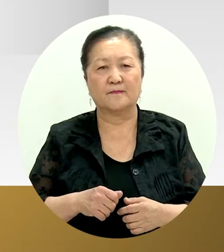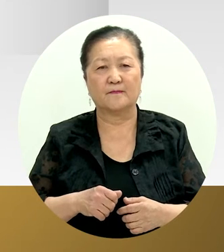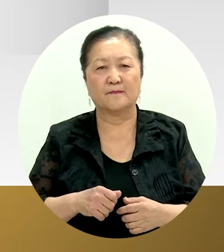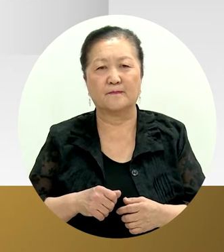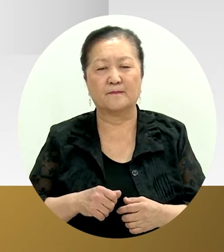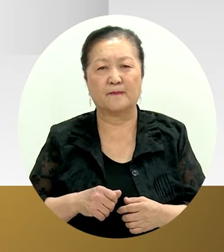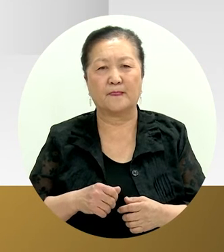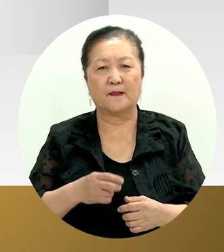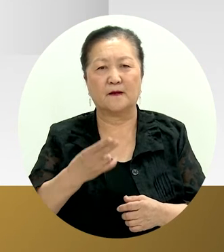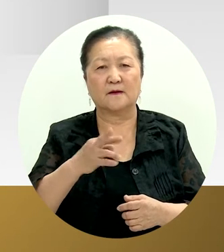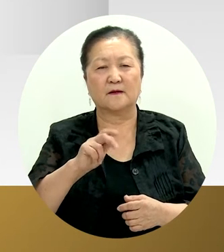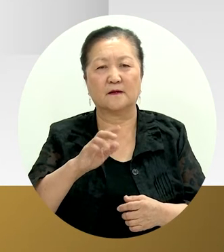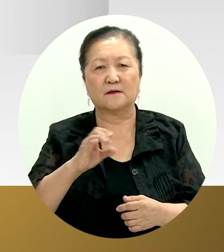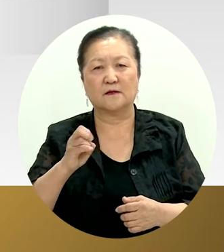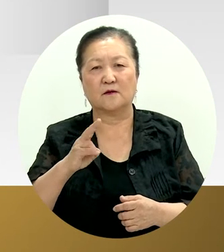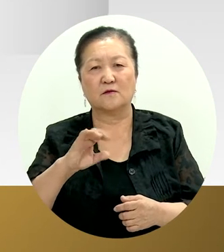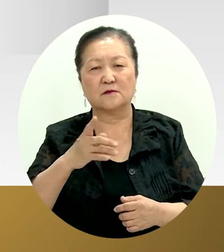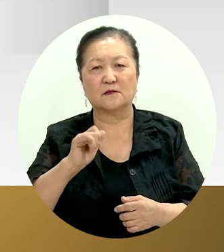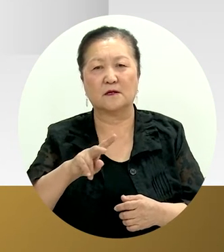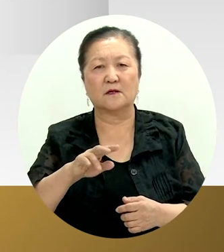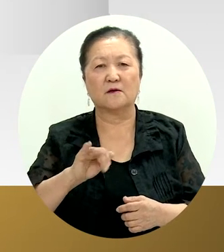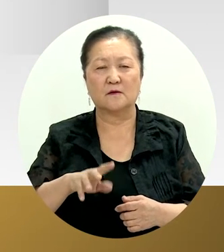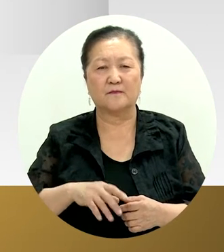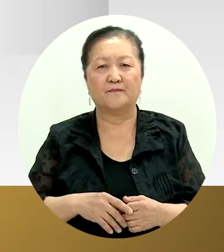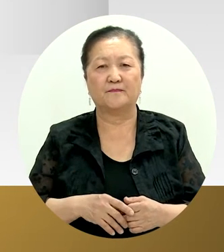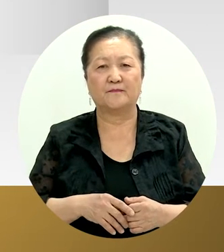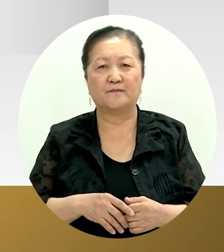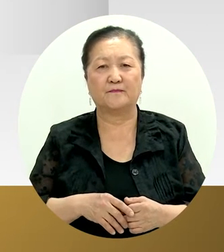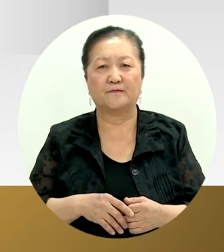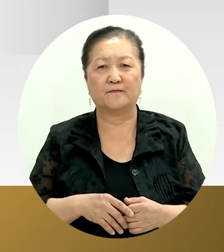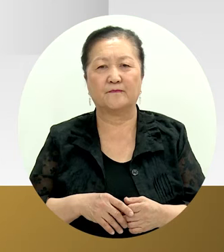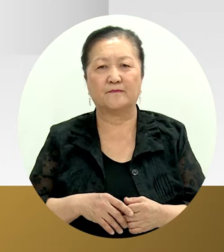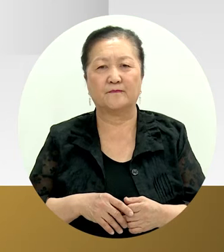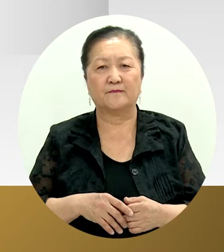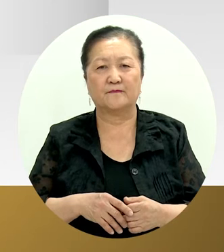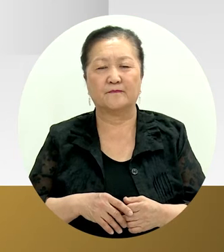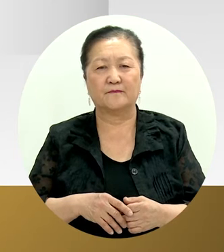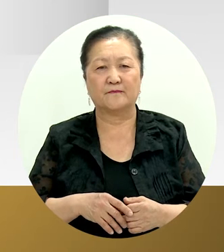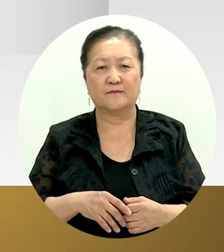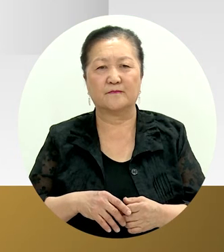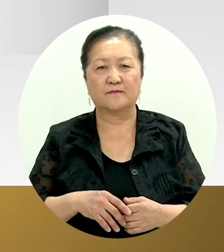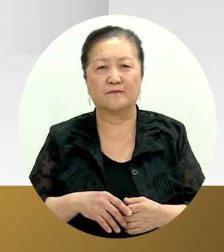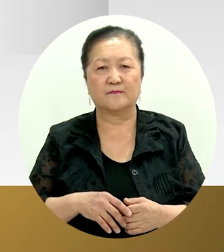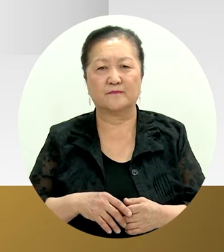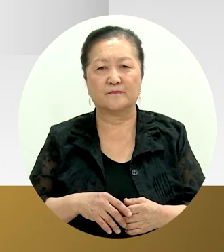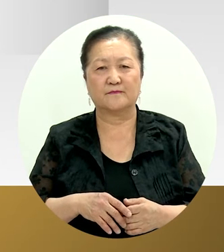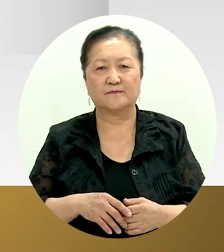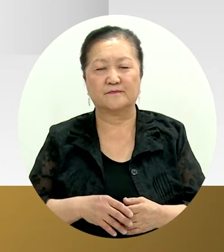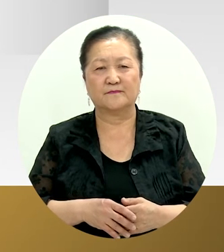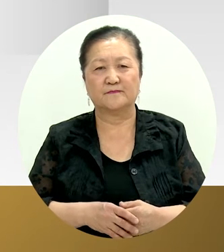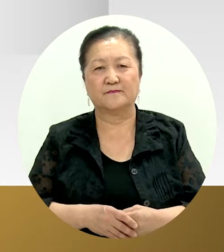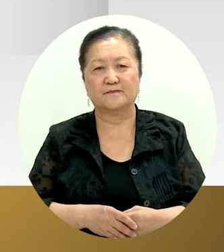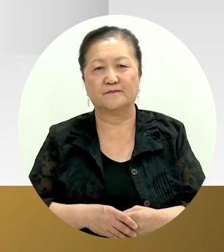маань нэгтийн урсгал юм байна. Тэгэхээр ийм төрлүүдтэй байдаг бахан сурагчдад маань энэ тэмдэглээд агаарай. За